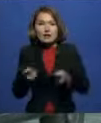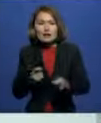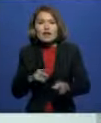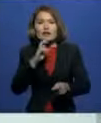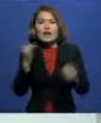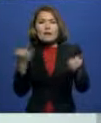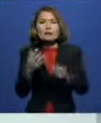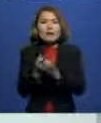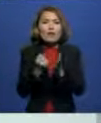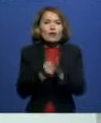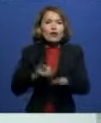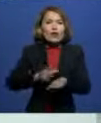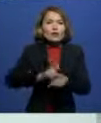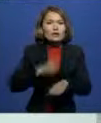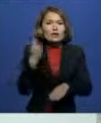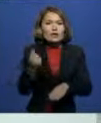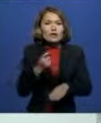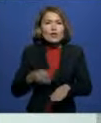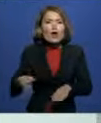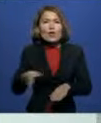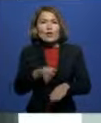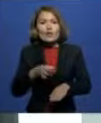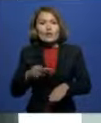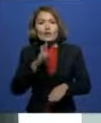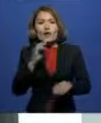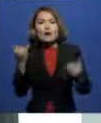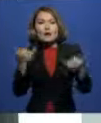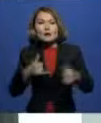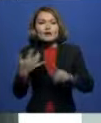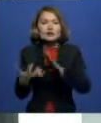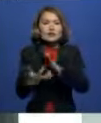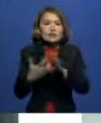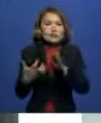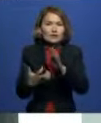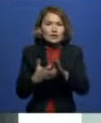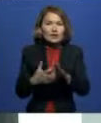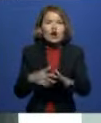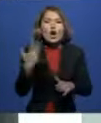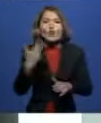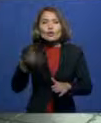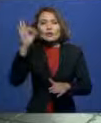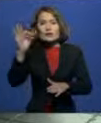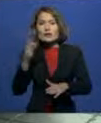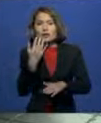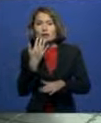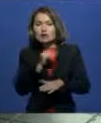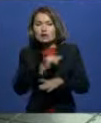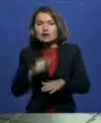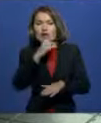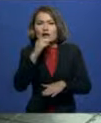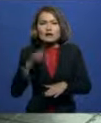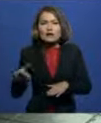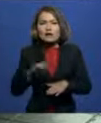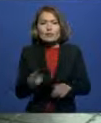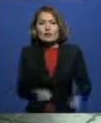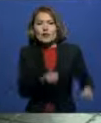қорының аздығымен байланыстырады. Айта кетейік, облыстың сұйық отынға деген сұранысының 30%-дан астамын бүгінде көрші Ресей қамтамасыз етіп отыр.